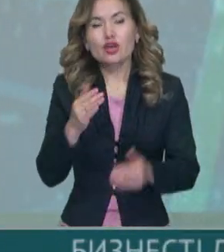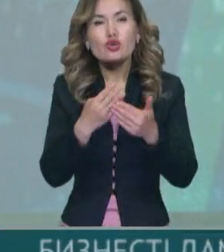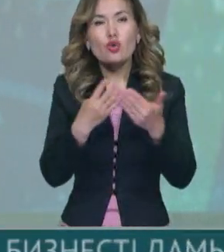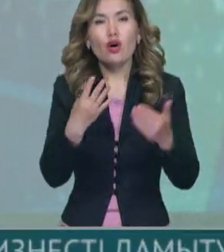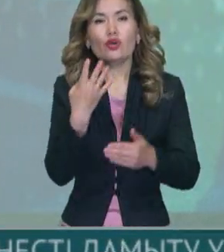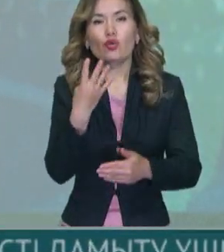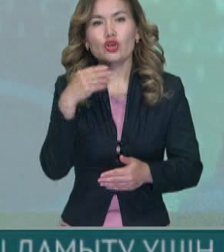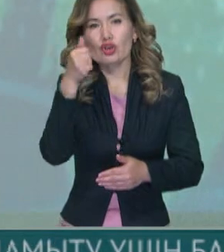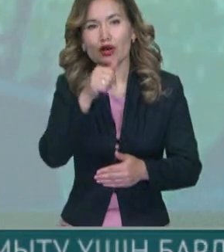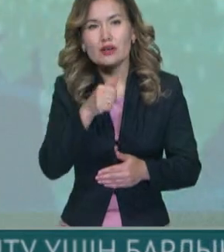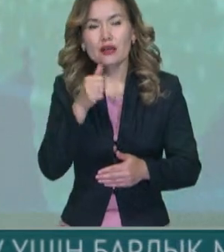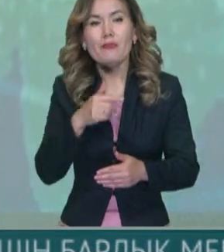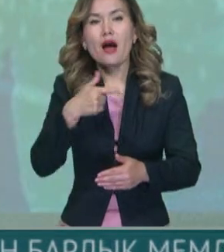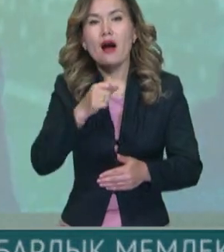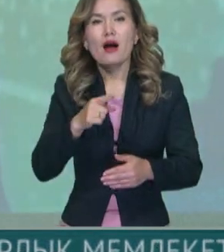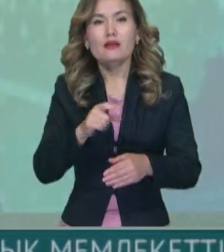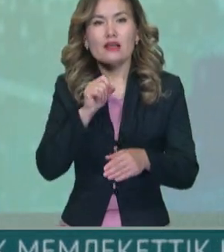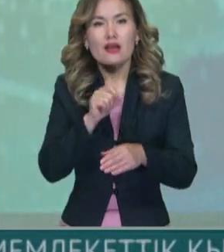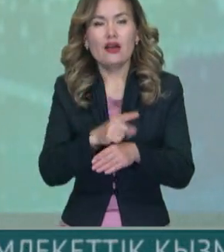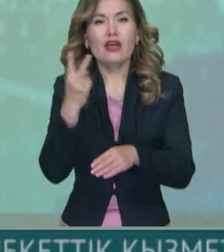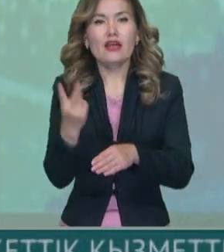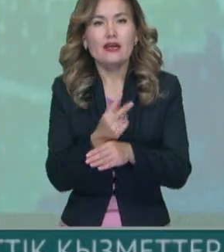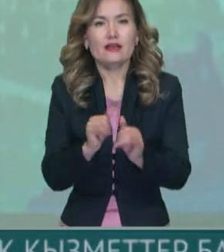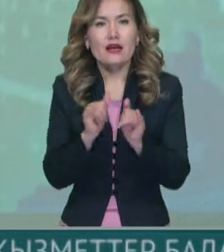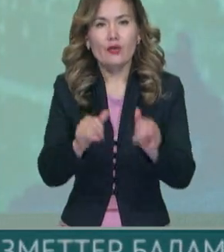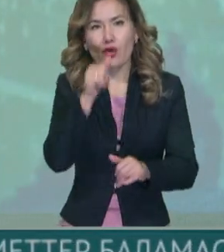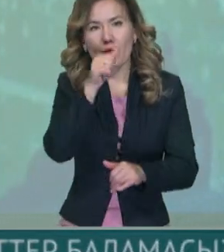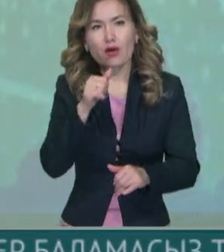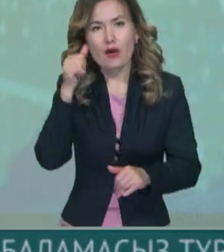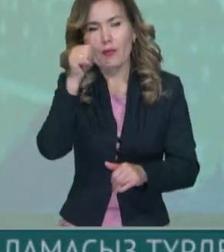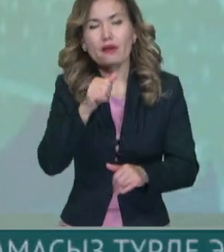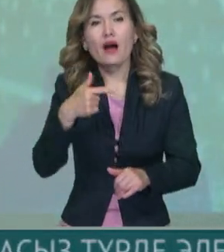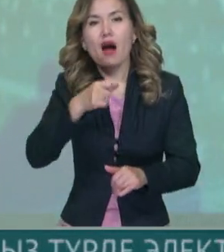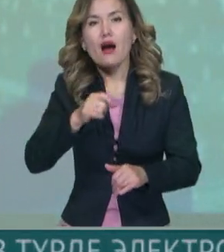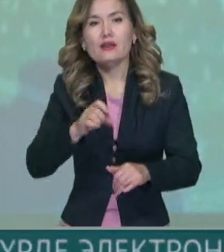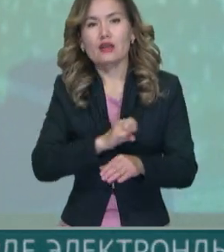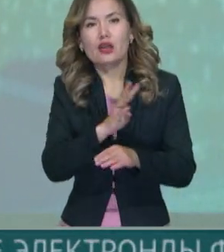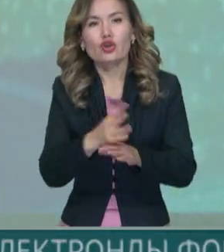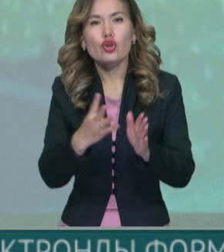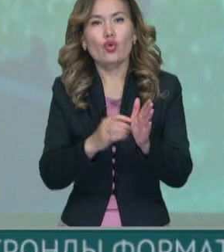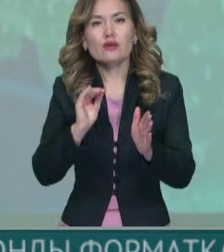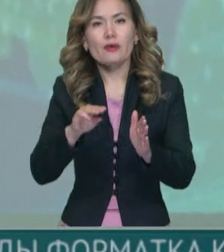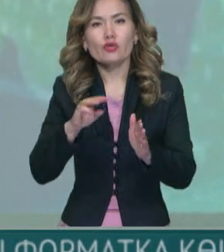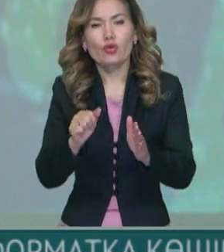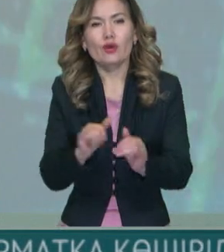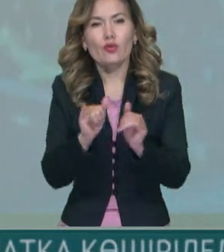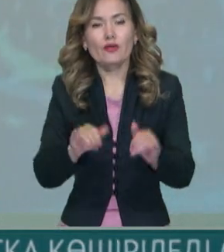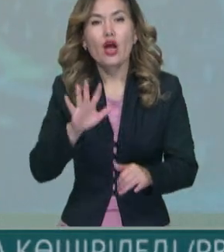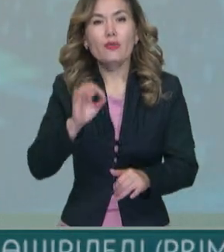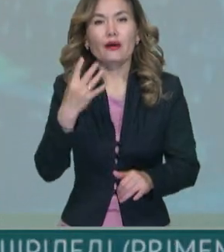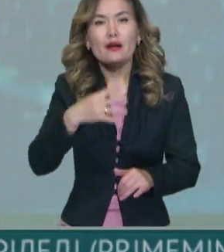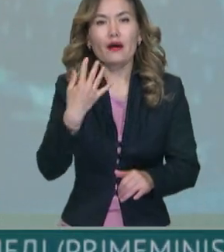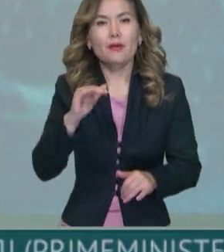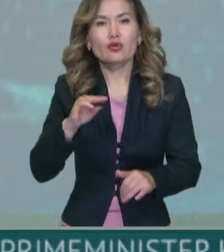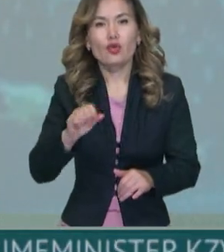Елімізде соңғы 4 жылда сұйытылған газға сұраныс 2 есе артқан. Былтыр көгілдір отын ішкі нарықта 900 мың тонна болса, оның 545